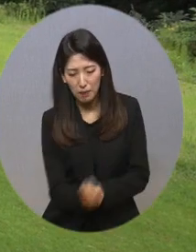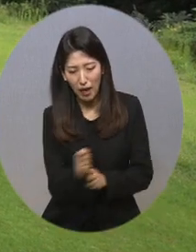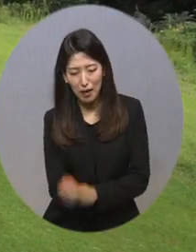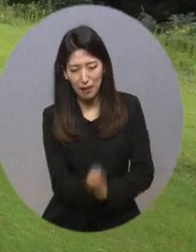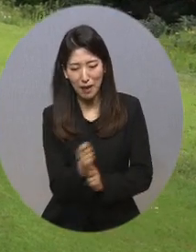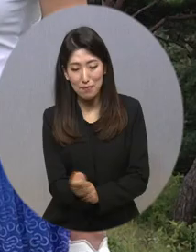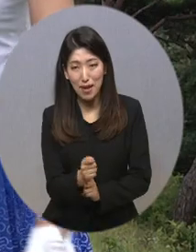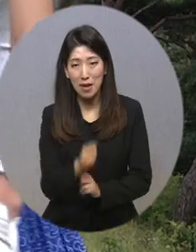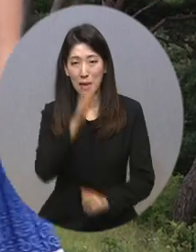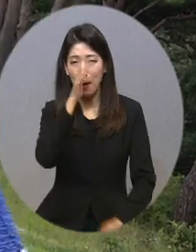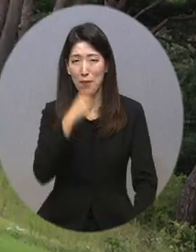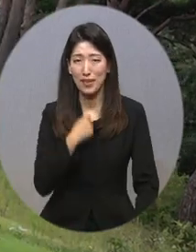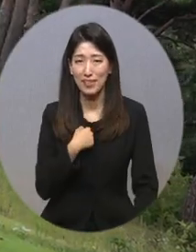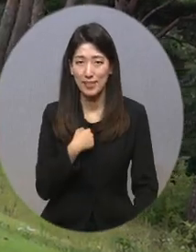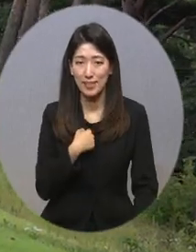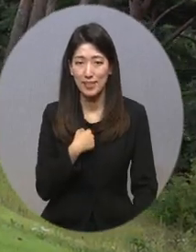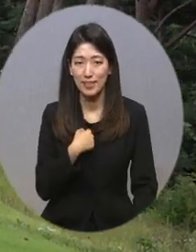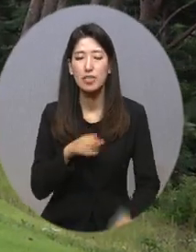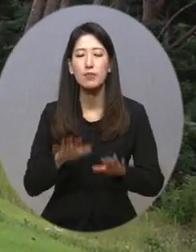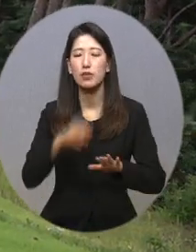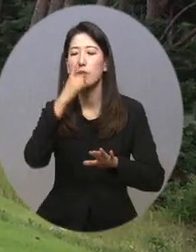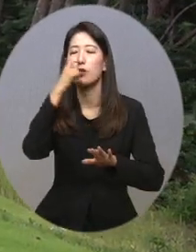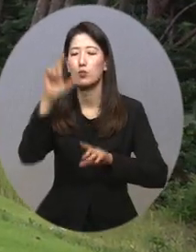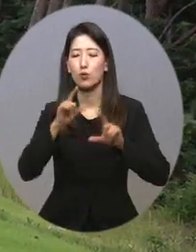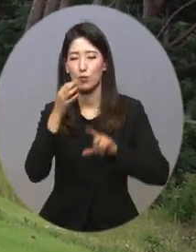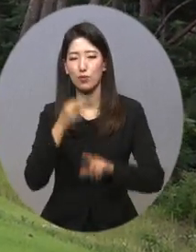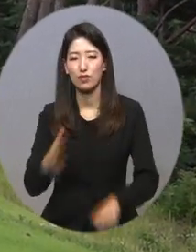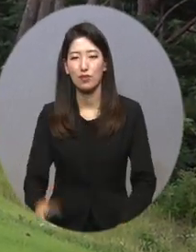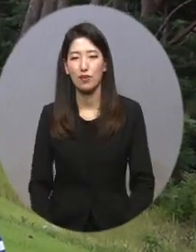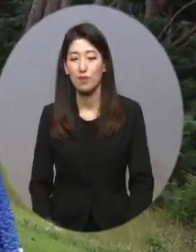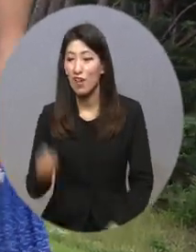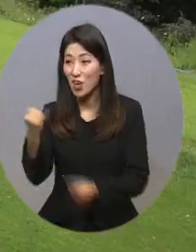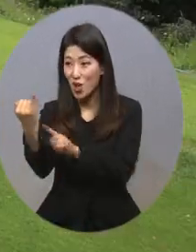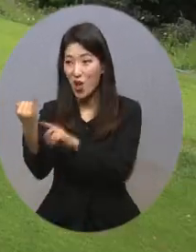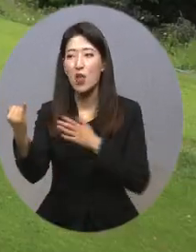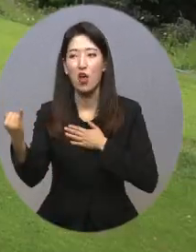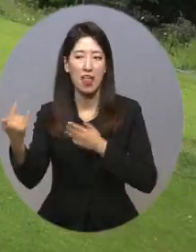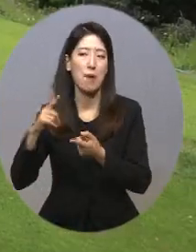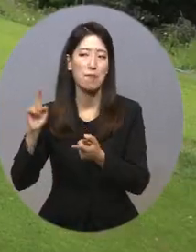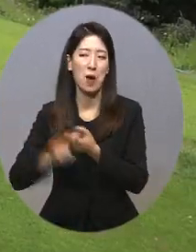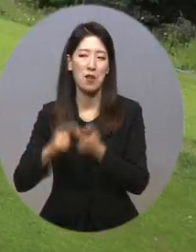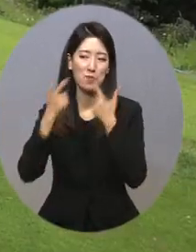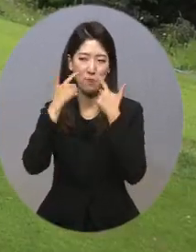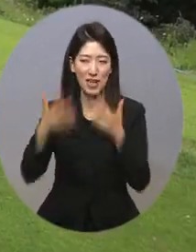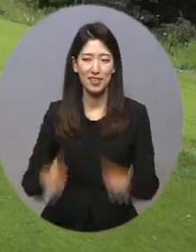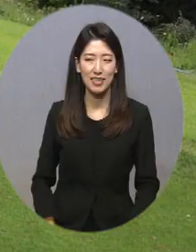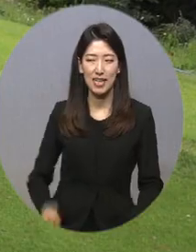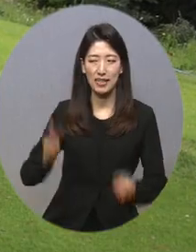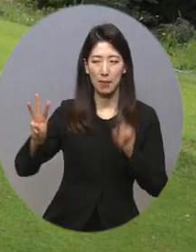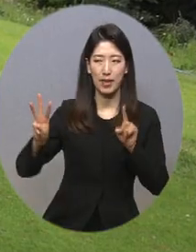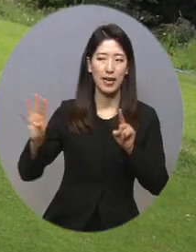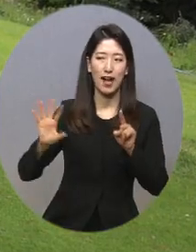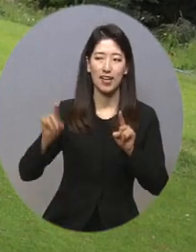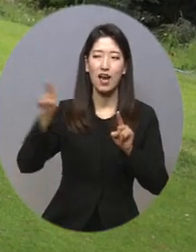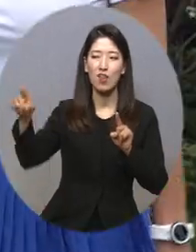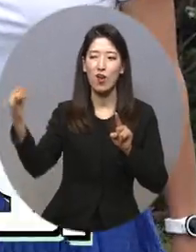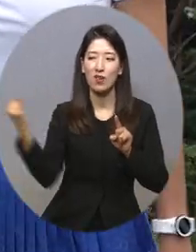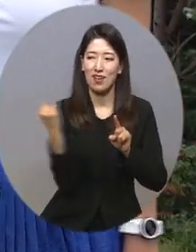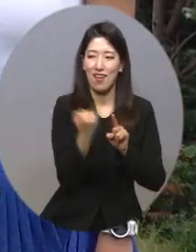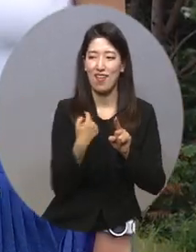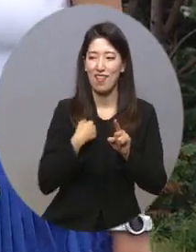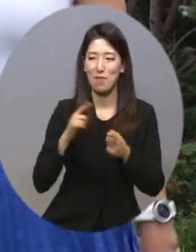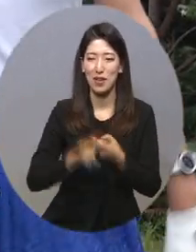오빠 계속 멋있는... 그러면 언니야. 아... 네. 너는 진짜 뼛속까지 언니 편이야. 여기까지. 진짜. 아 진짜 나 첫 차였어요 사실. 알겠어?